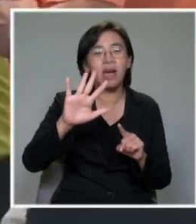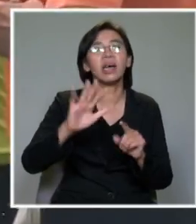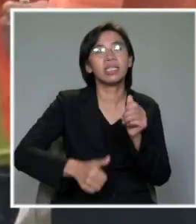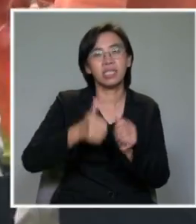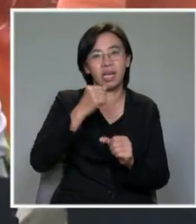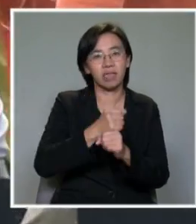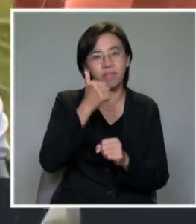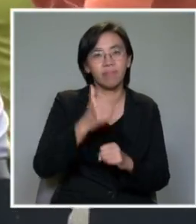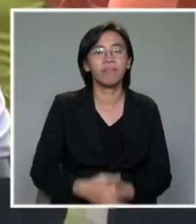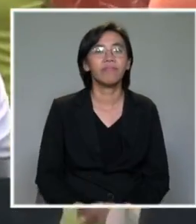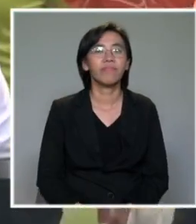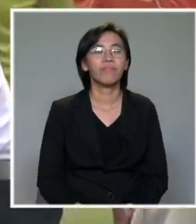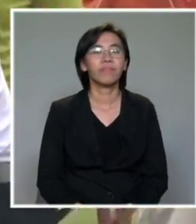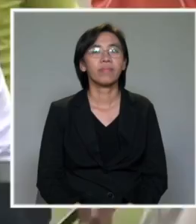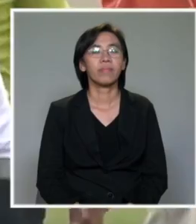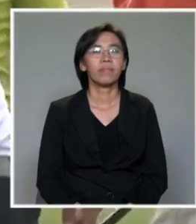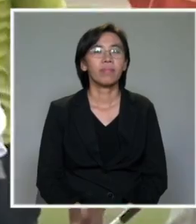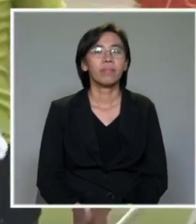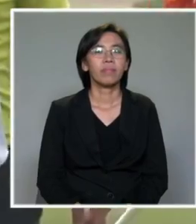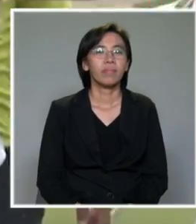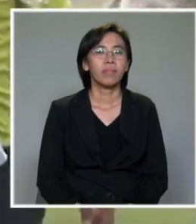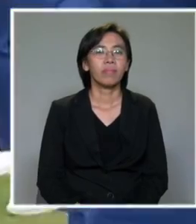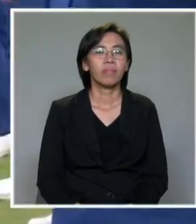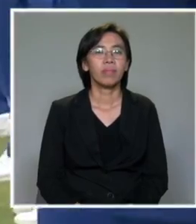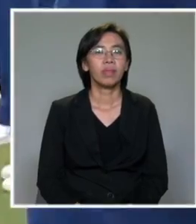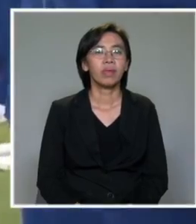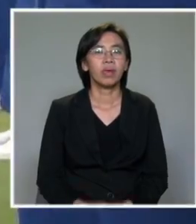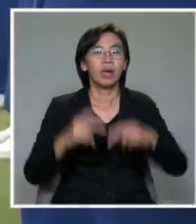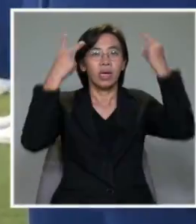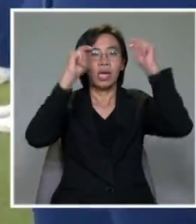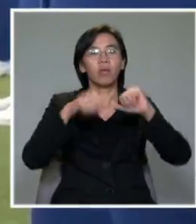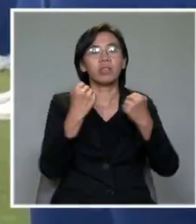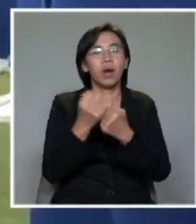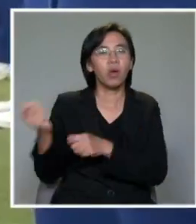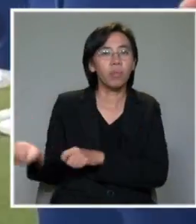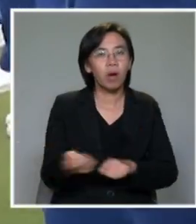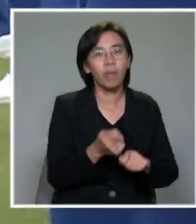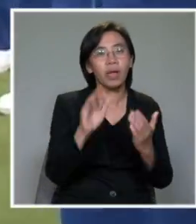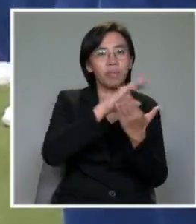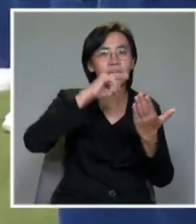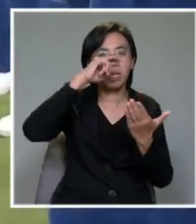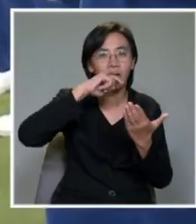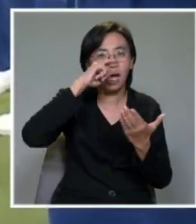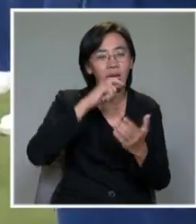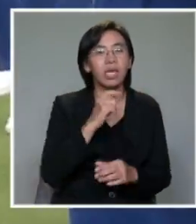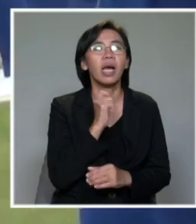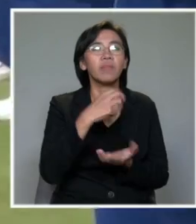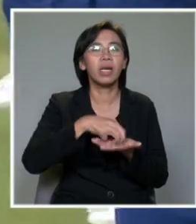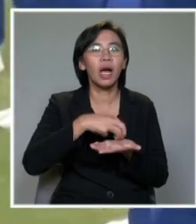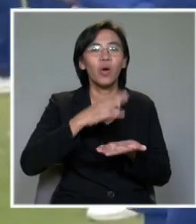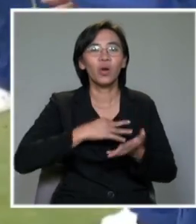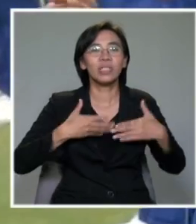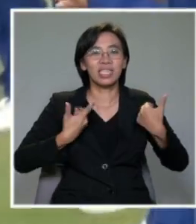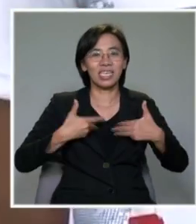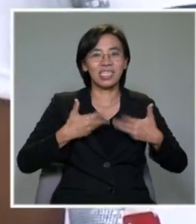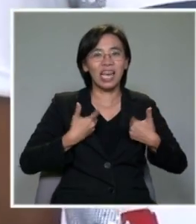นี้ได้สำเร็จครับด้านนายรังสฤทธิ์ลักษิตานนท์นะครับนายกสมาคมกีฬากอล์ฟแห่งประเทศไทยก็เปิดเผยนะครับว่ารู้สึกดีใจ